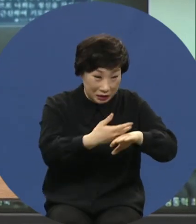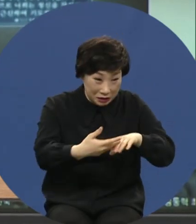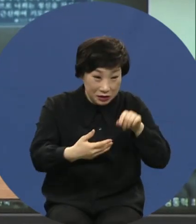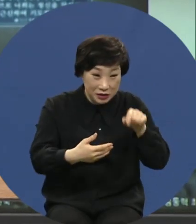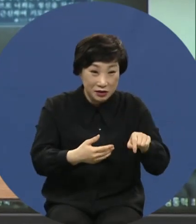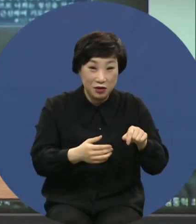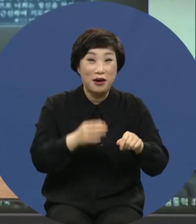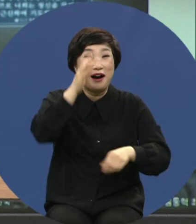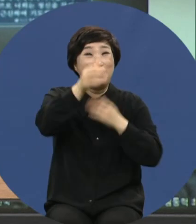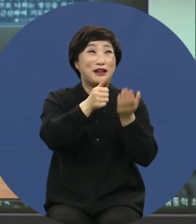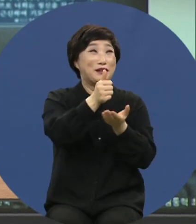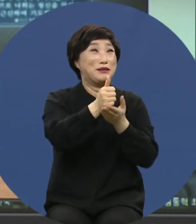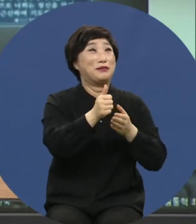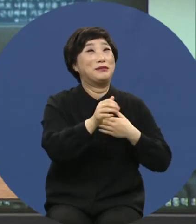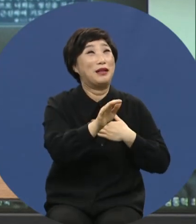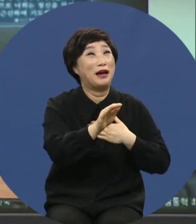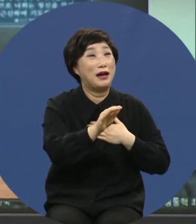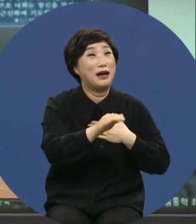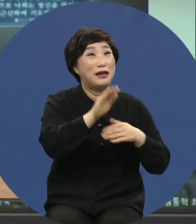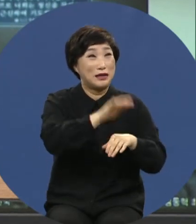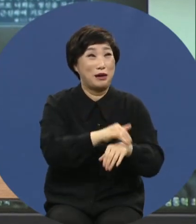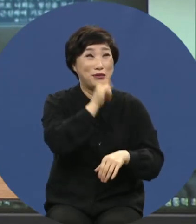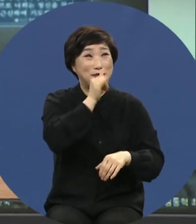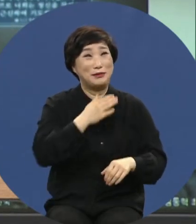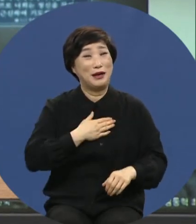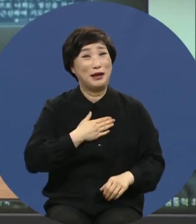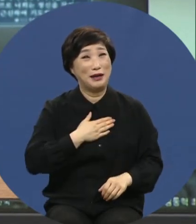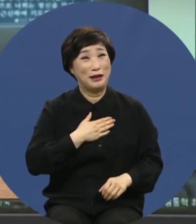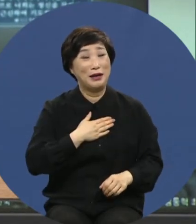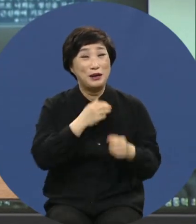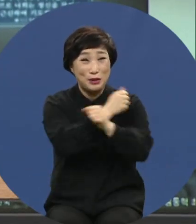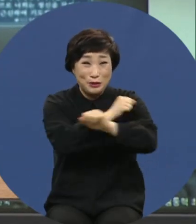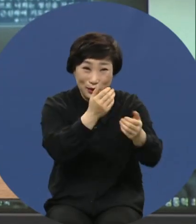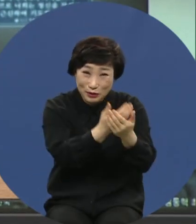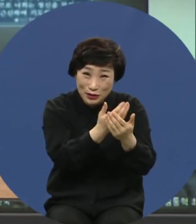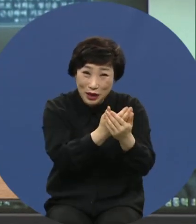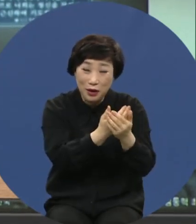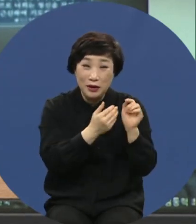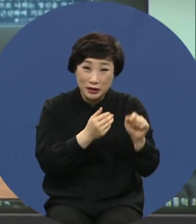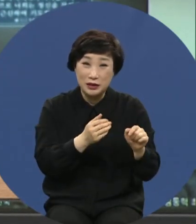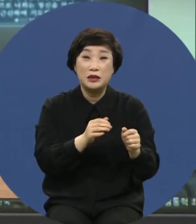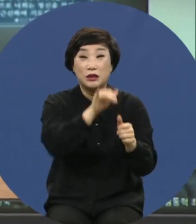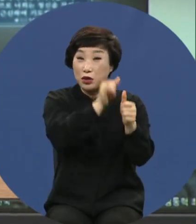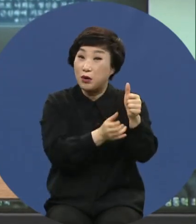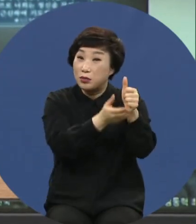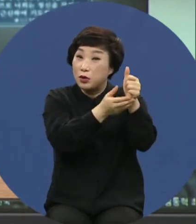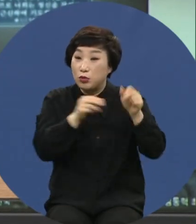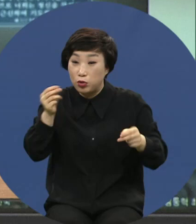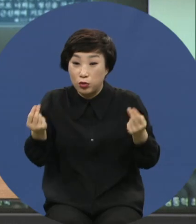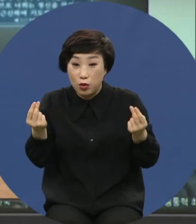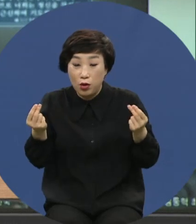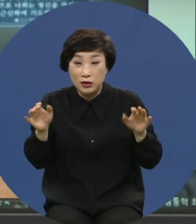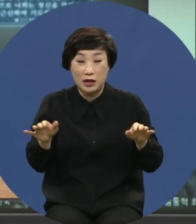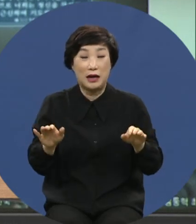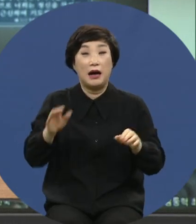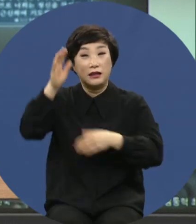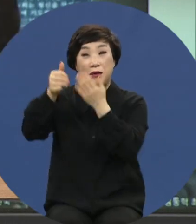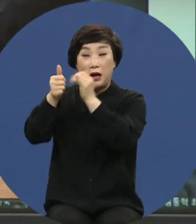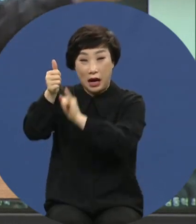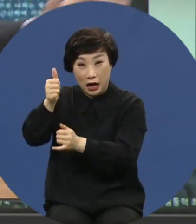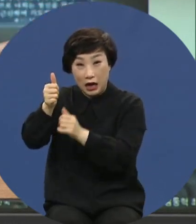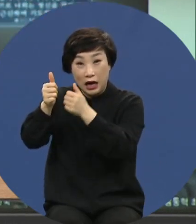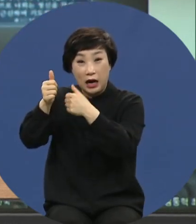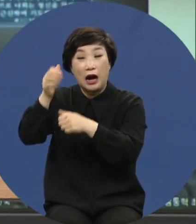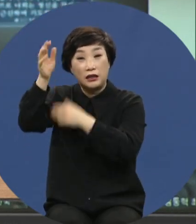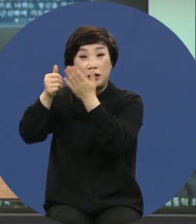흘리면서 하나님 내가 잘못했어요, 용서해 주세요라는 섬김과 하나님의 아들이